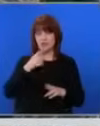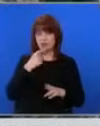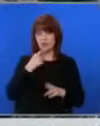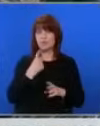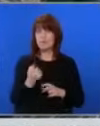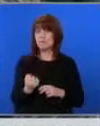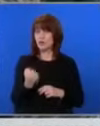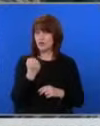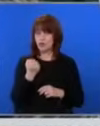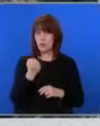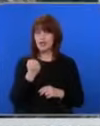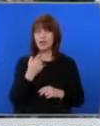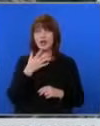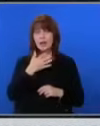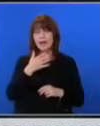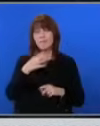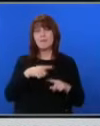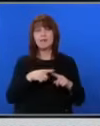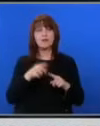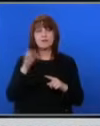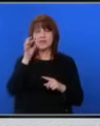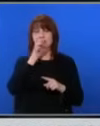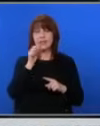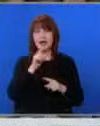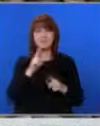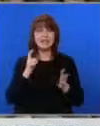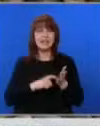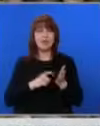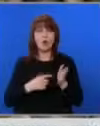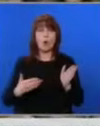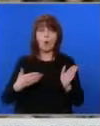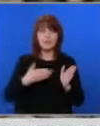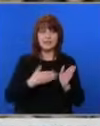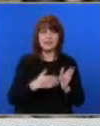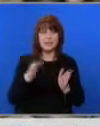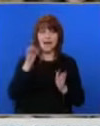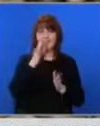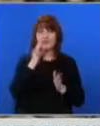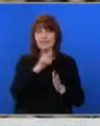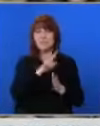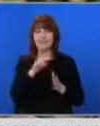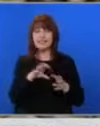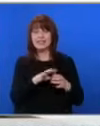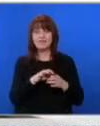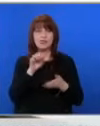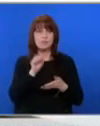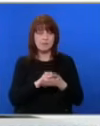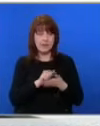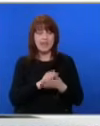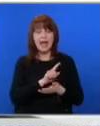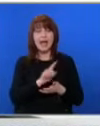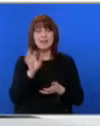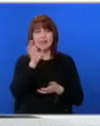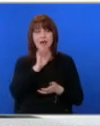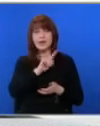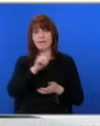все по-жестоки. В страната на практика няма легална опозиция, няма независими медии, неправителствени организации.